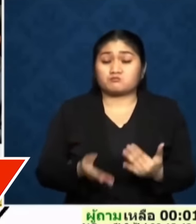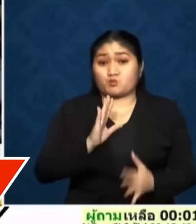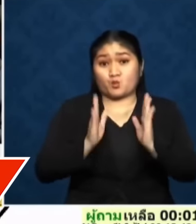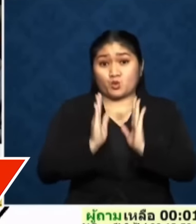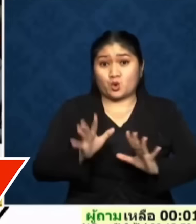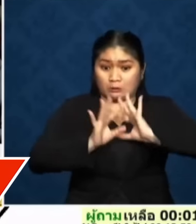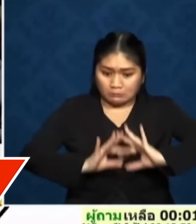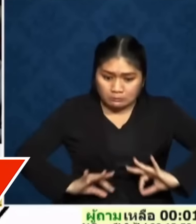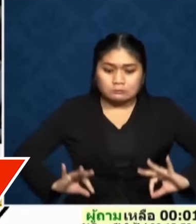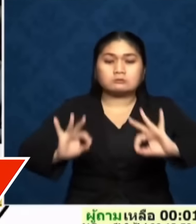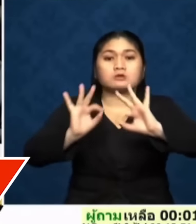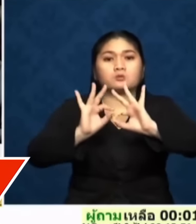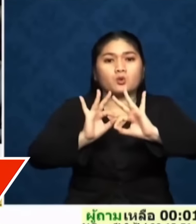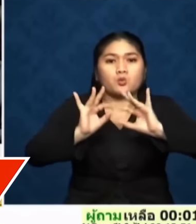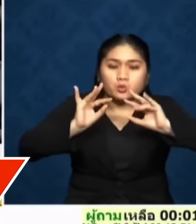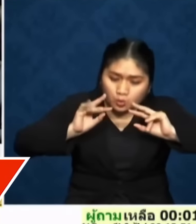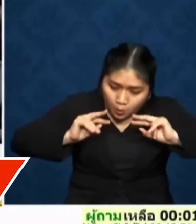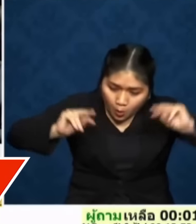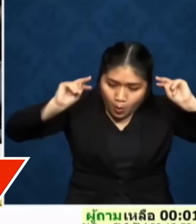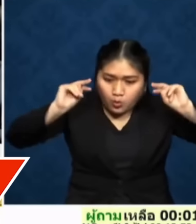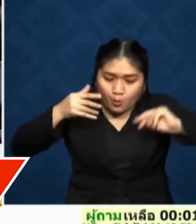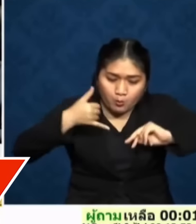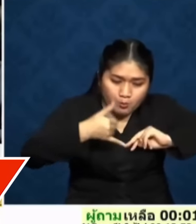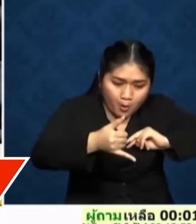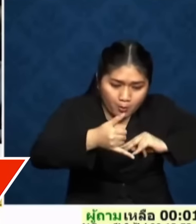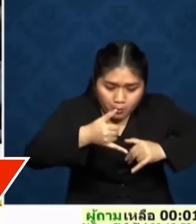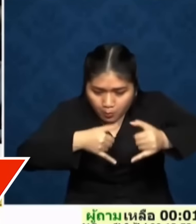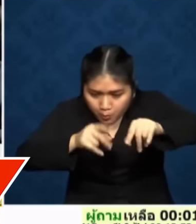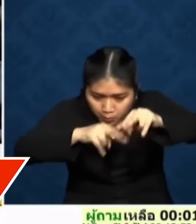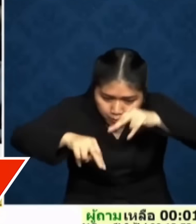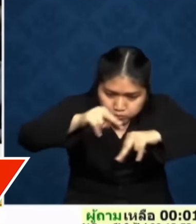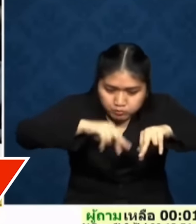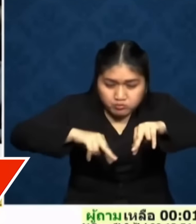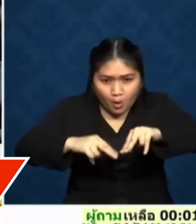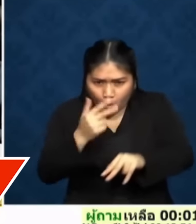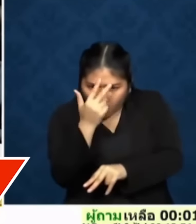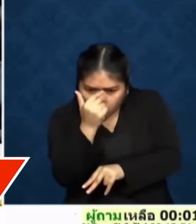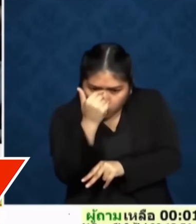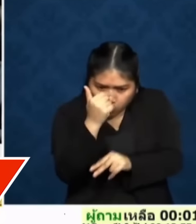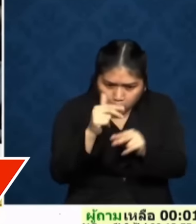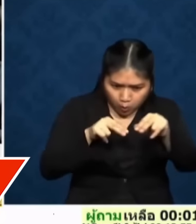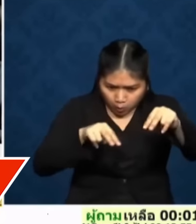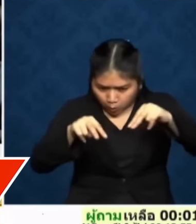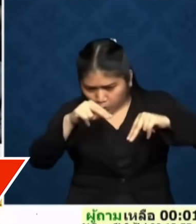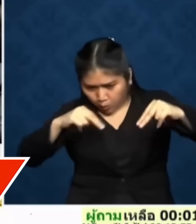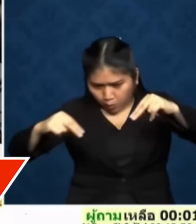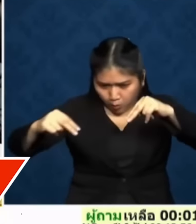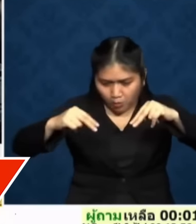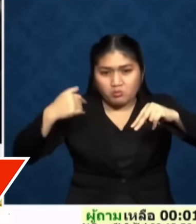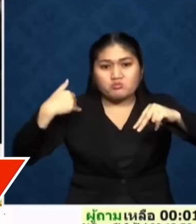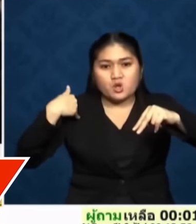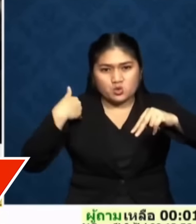ญรวมถึงนายกรัฐมนตรีเนี่ยไปลงพื้นที่ต่างๆก็จะถูกเฝ้าระวังหรือถูกขอให้ออกจากพื้น